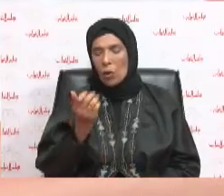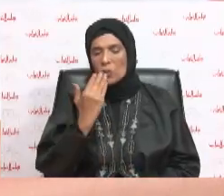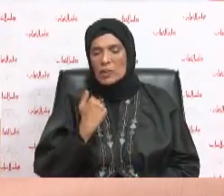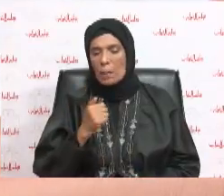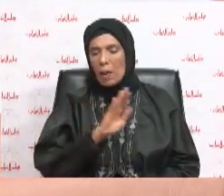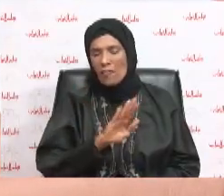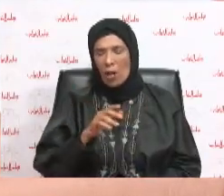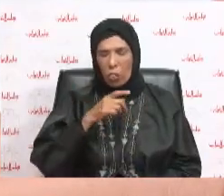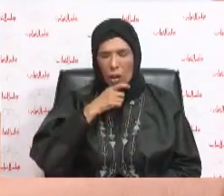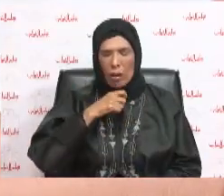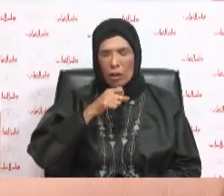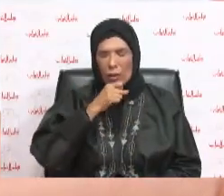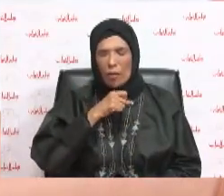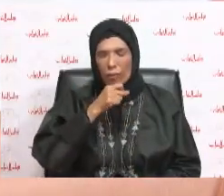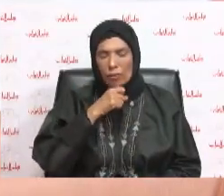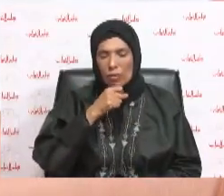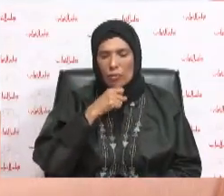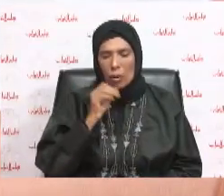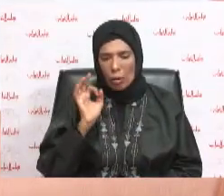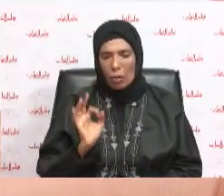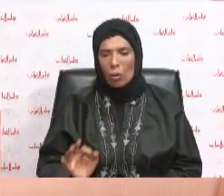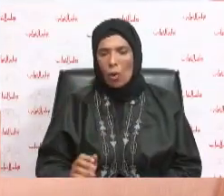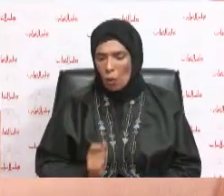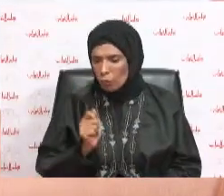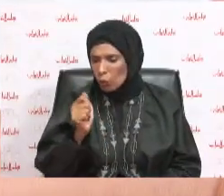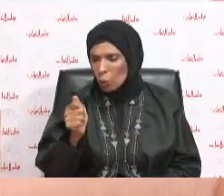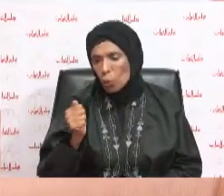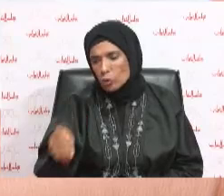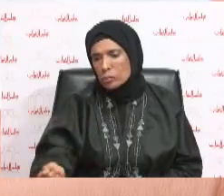والعجوزات يتحملها المتقاعدين. يعني